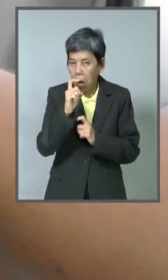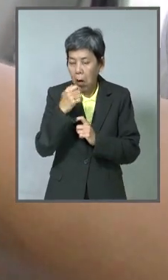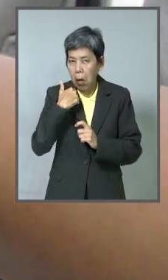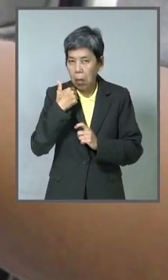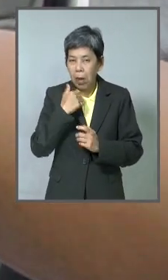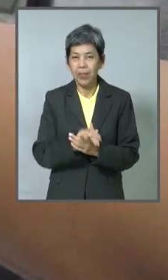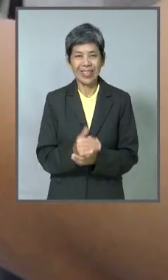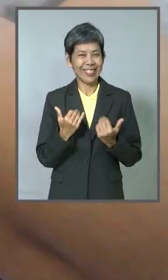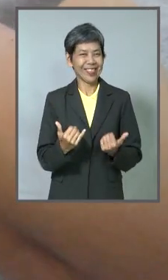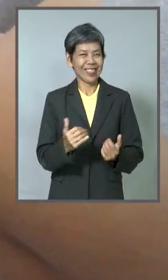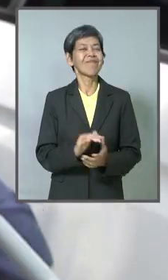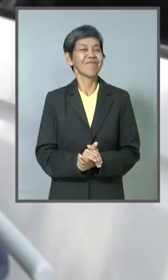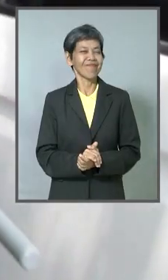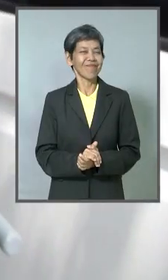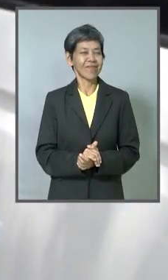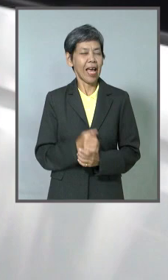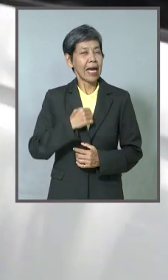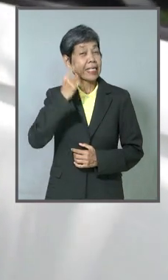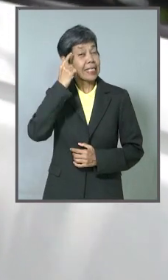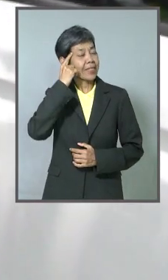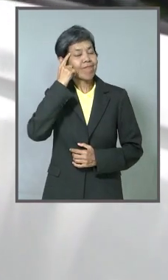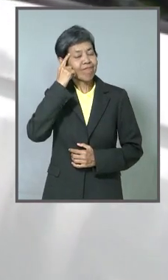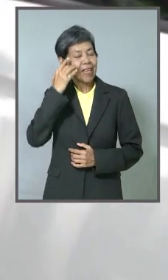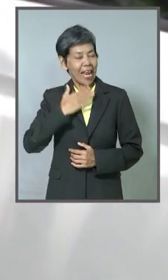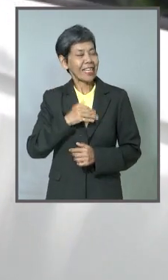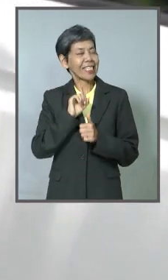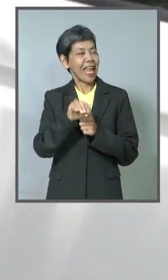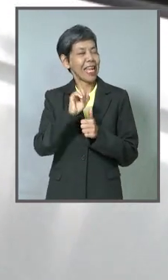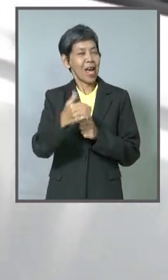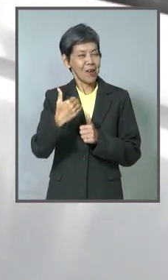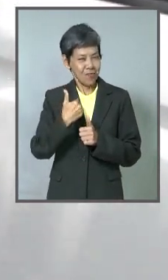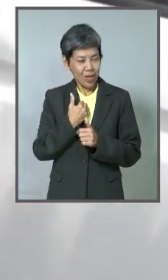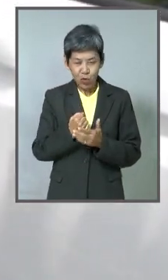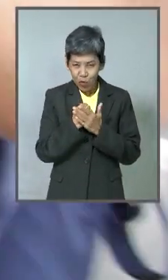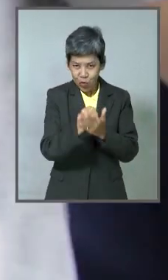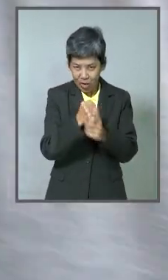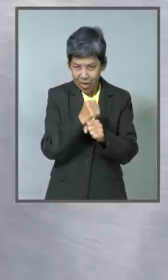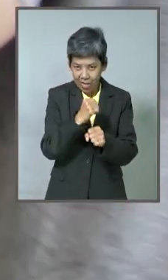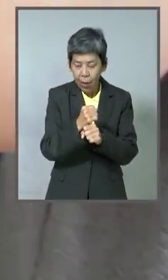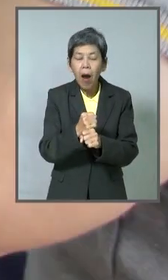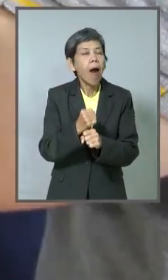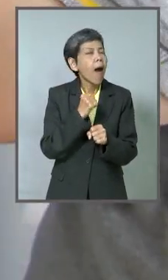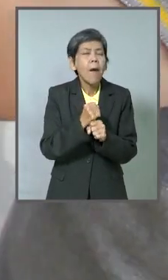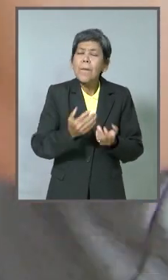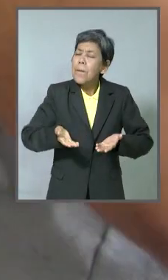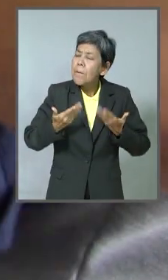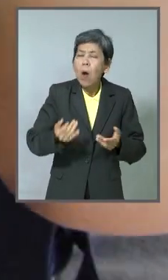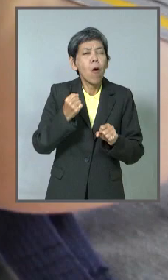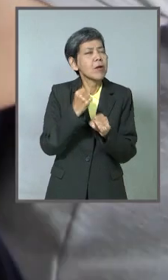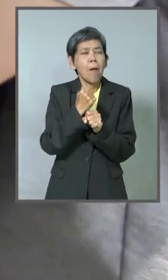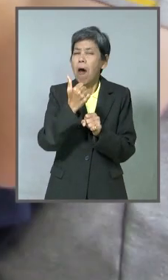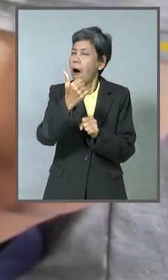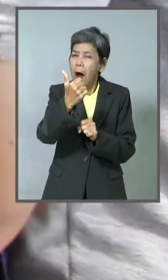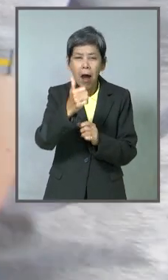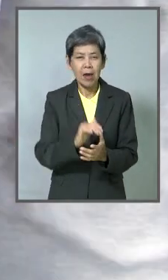ยค่ะแต่ตอนนี้ค่ะคุณผู้ชมลืมภาพนั้นไปได้เลยนะคะเพราะแหวนมีตัวช่วยที่จะทำให้ทุกอย่